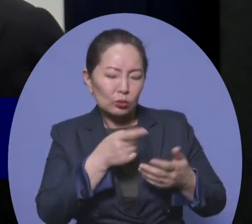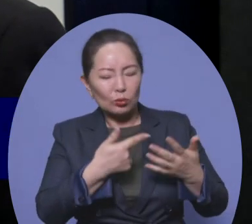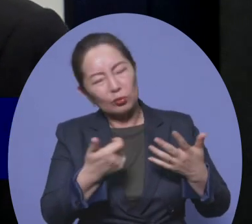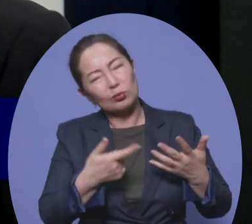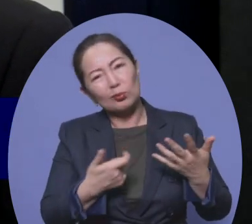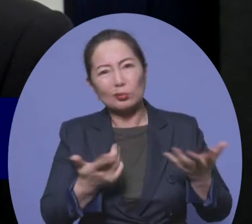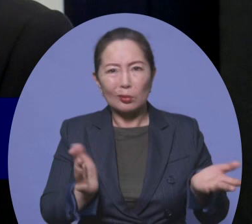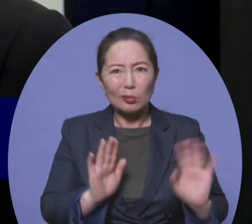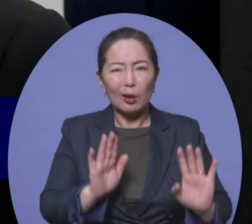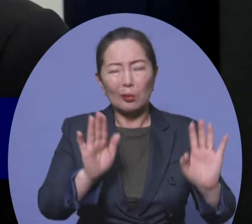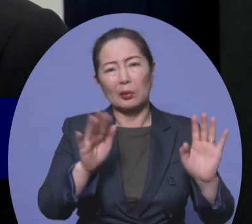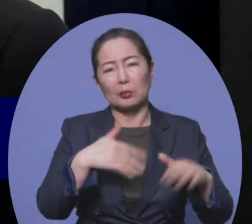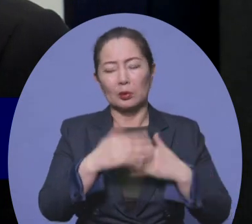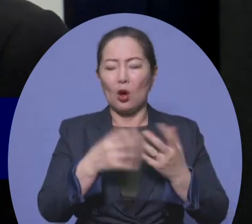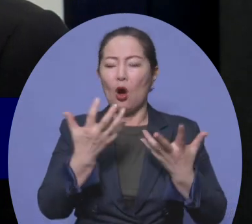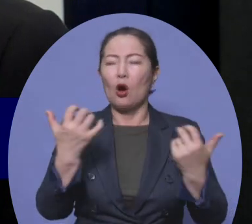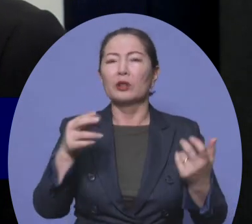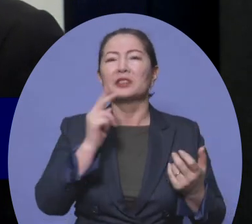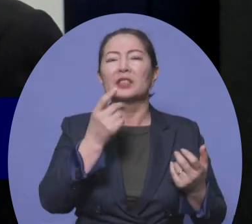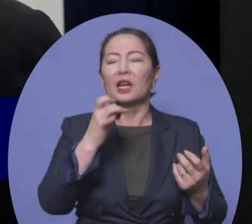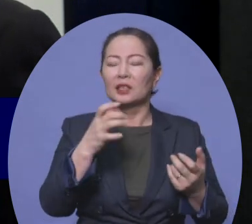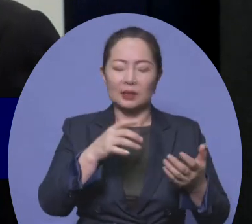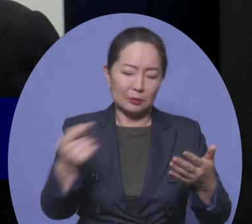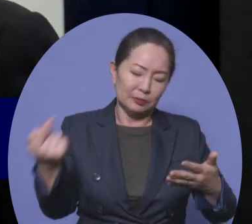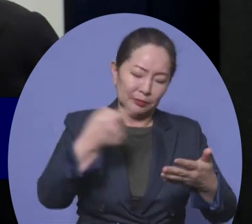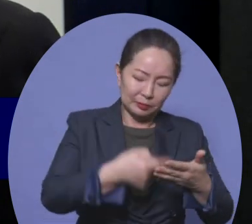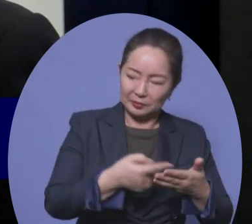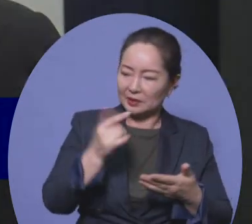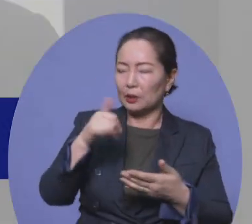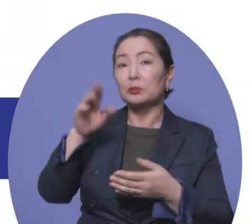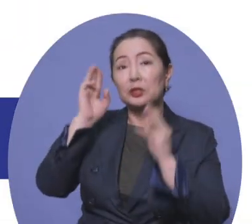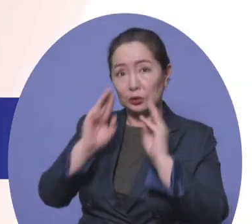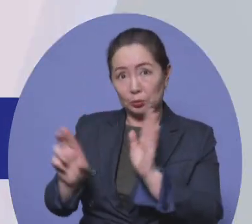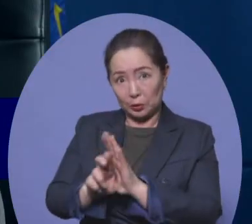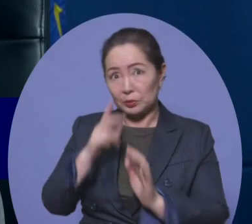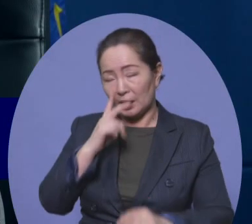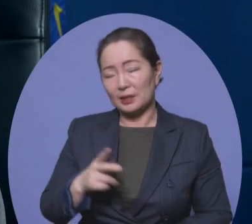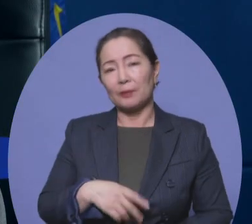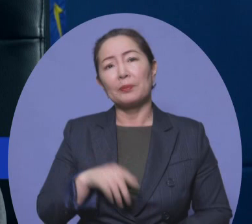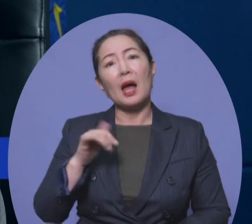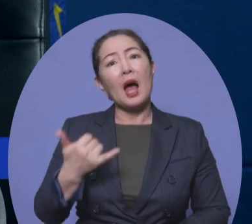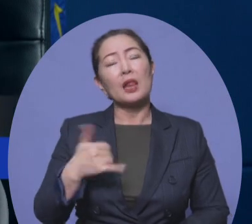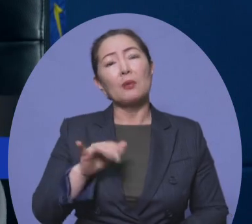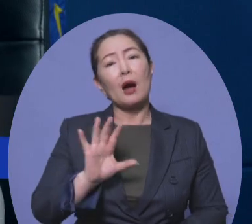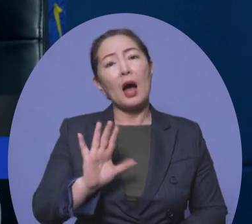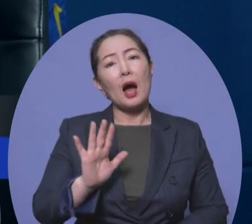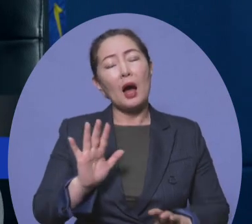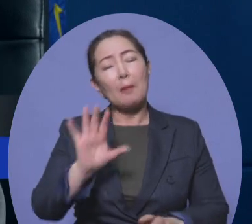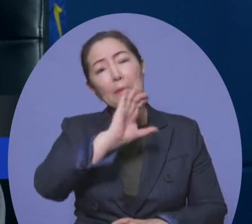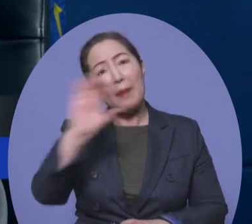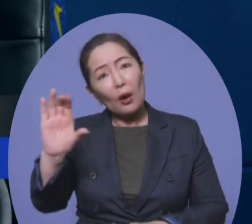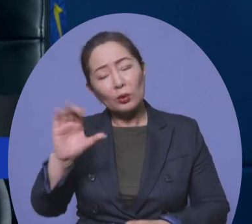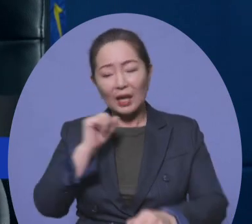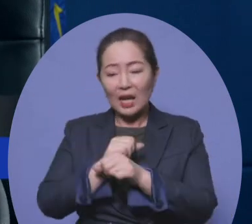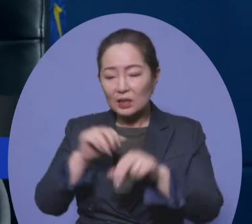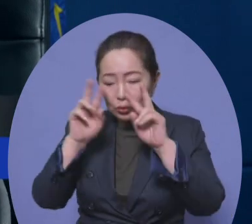бол одоо олон одоо кейсүүд шийдвэрлэгдэх боломжтой болно гэж шаарж байгаа. За илүү байгууллагын үйл ажиллагааг одоо